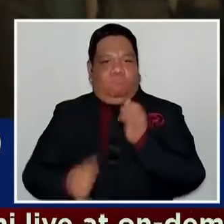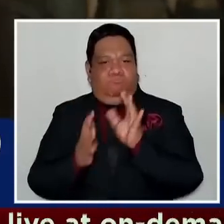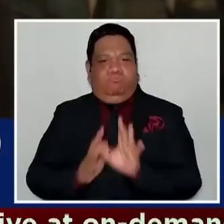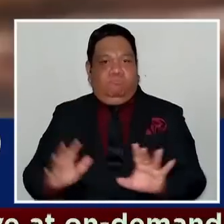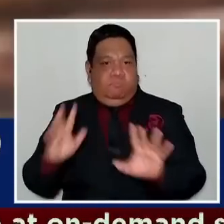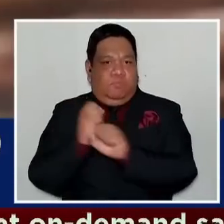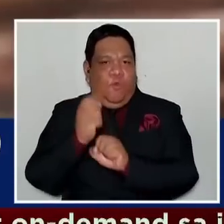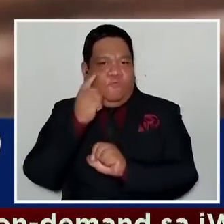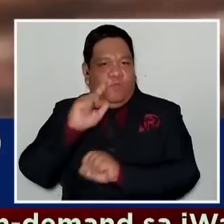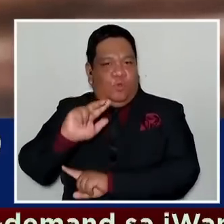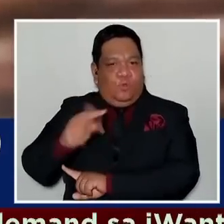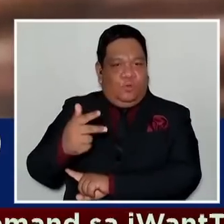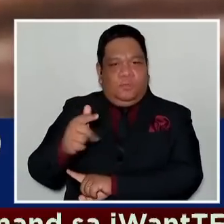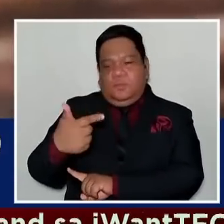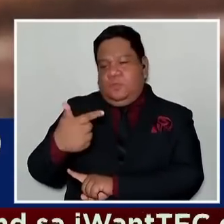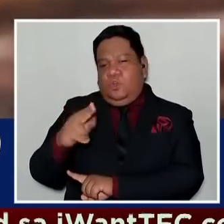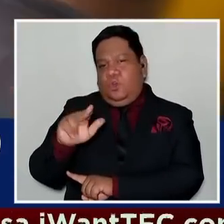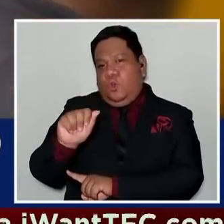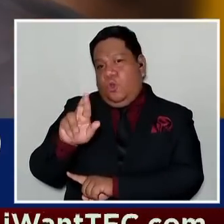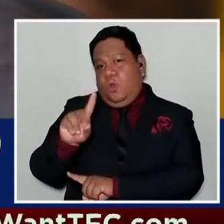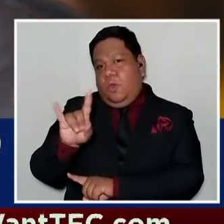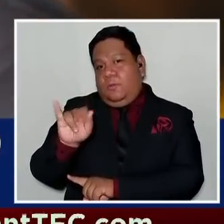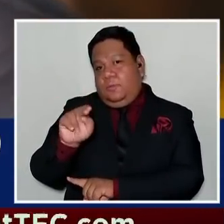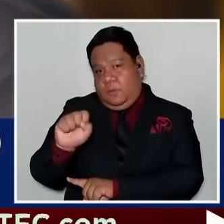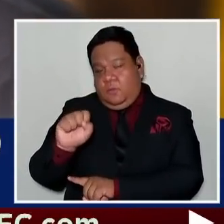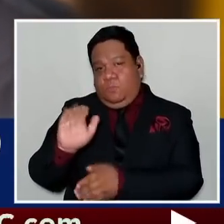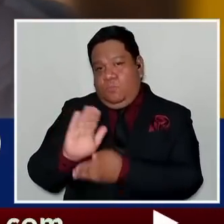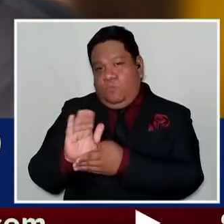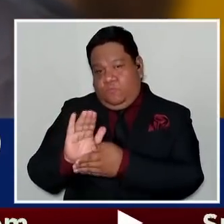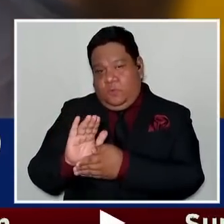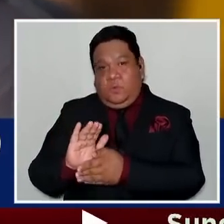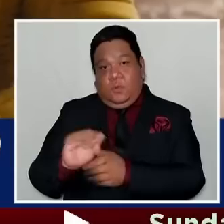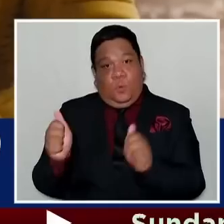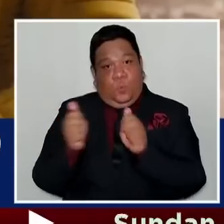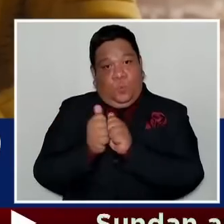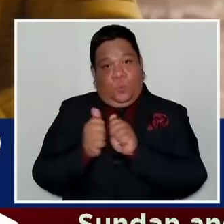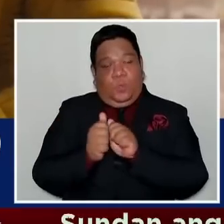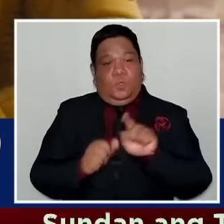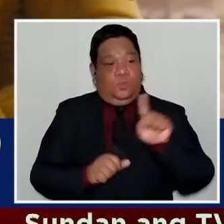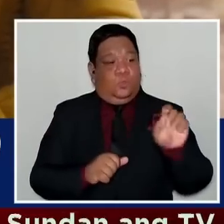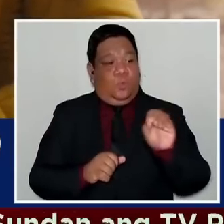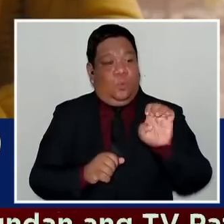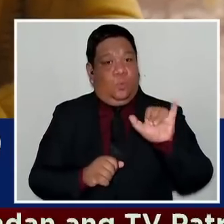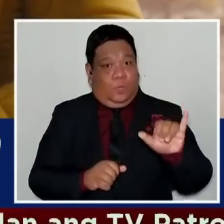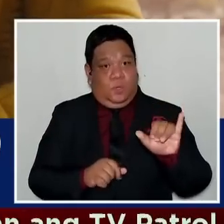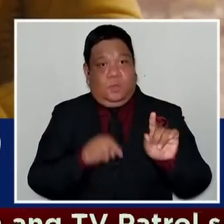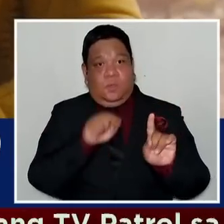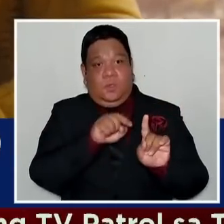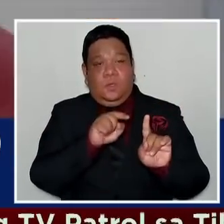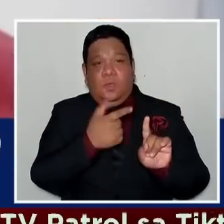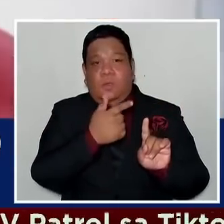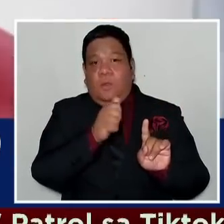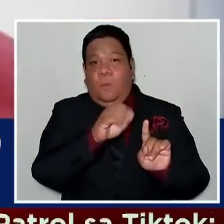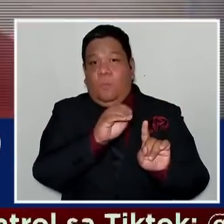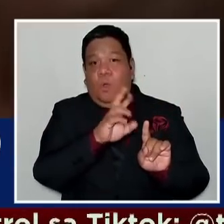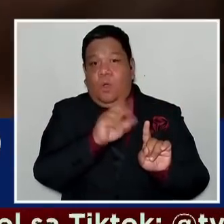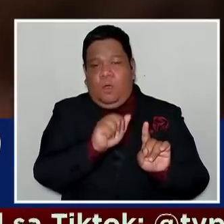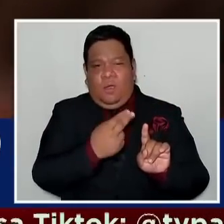the Galaxy. Kapareha ni Chris Pratt si Zoe Saldana na gumanap bilang si Gamora, pero nagkahiwalay sila dahil sa sinapit